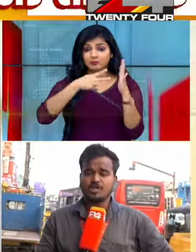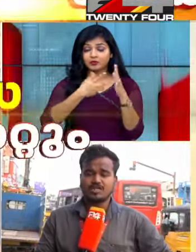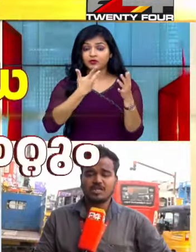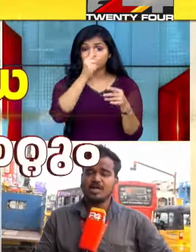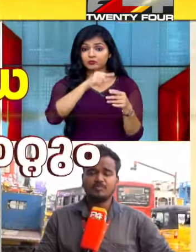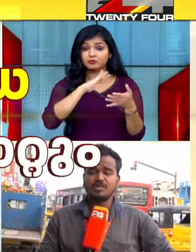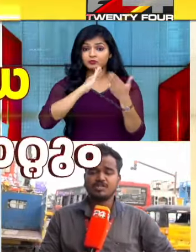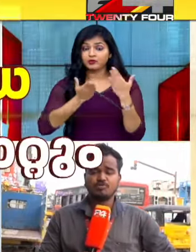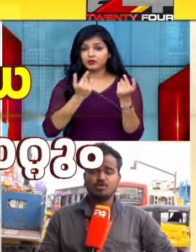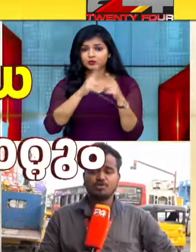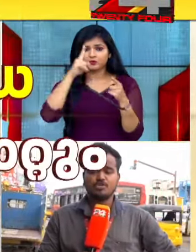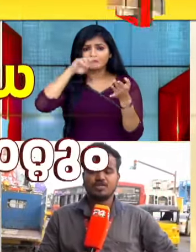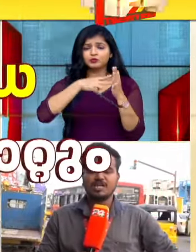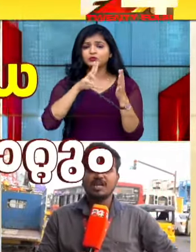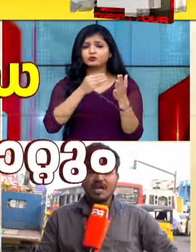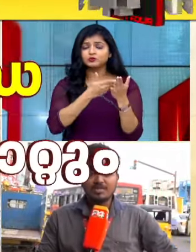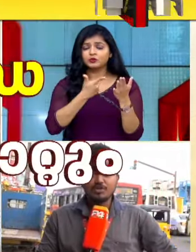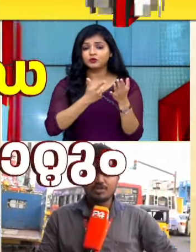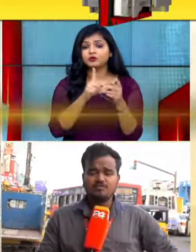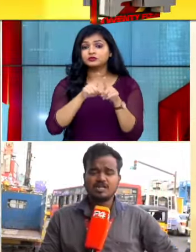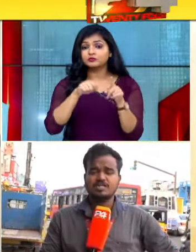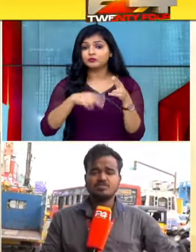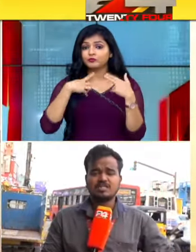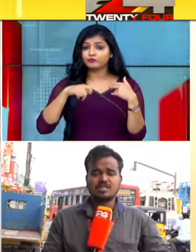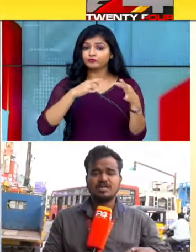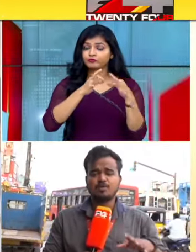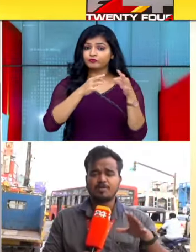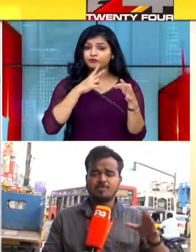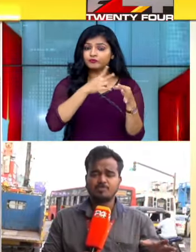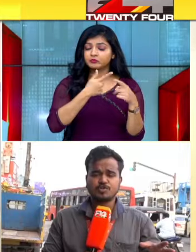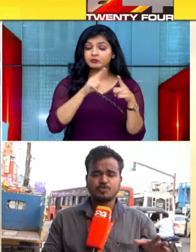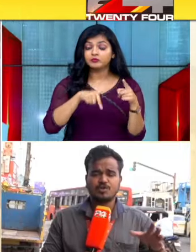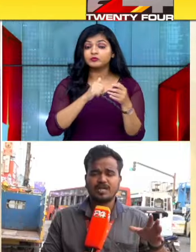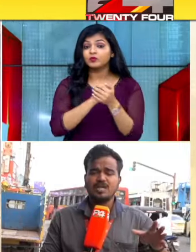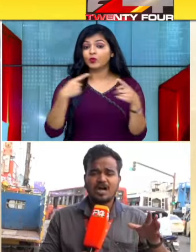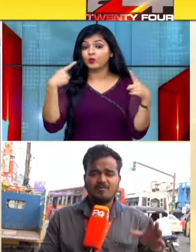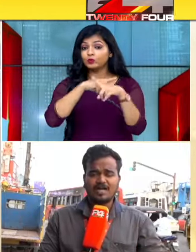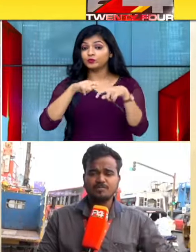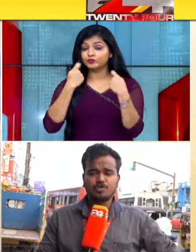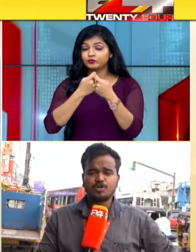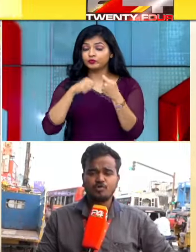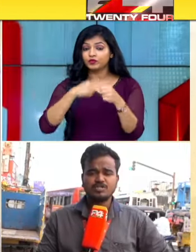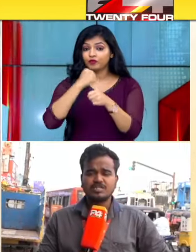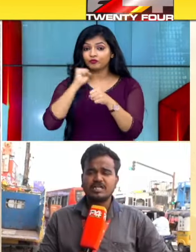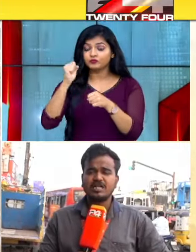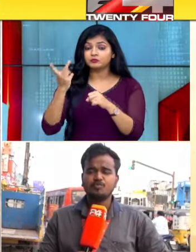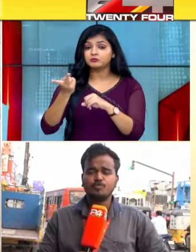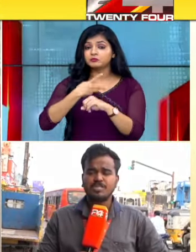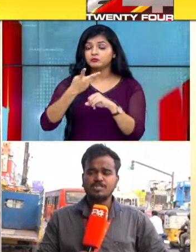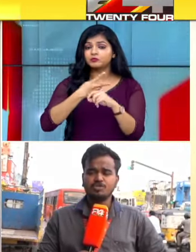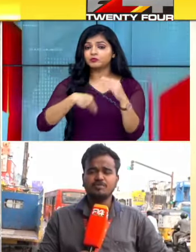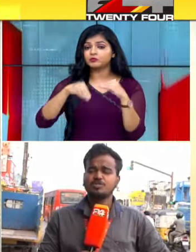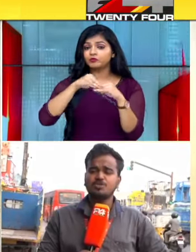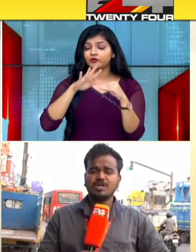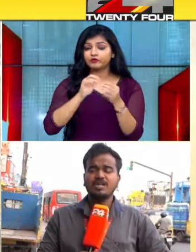വാദം പോലും ഒരു ഘട്ടത്തിൽ അഭിഭാഷകർ മുന്നോട്ട് വെച്ചു. പക്ഷേ അതിനെയൊക്കെയും ഖണ്ഡിക്കുന്ന തരത്തിലാണ് ഇപ്പോൾ പബ്ലിക് പ്രോസിക്യൂട്ടറുടെ വാദം മുന്നോട്ട് പോകുന്നത്. എന്തായാലും